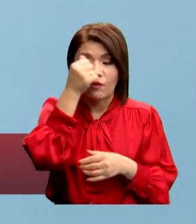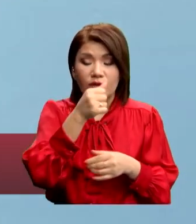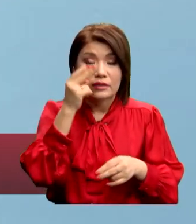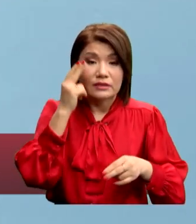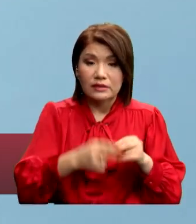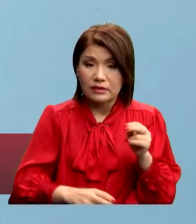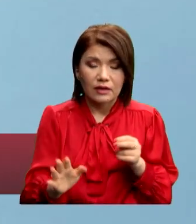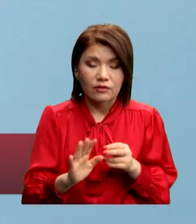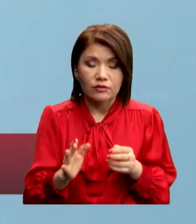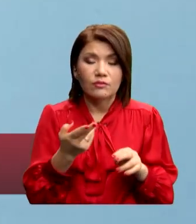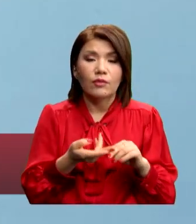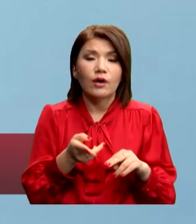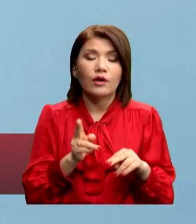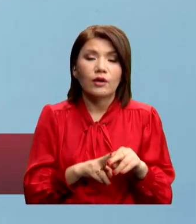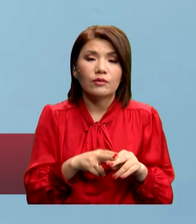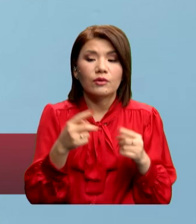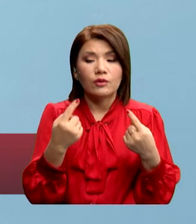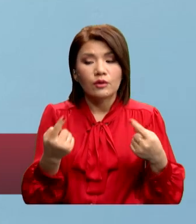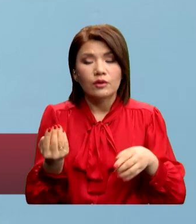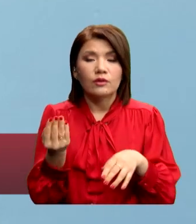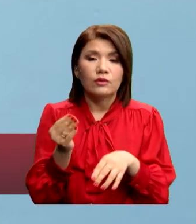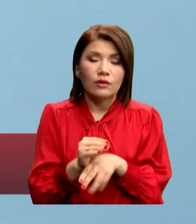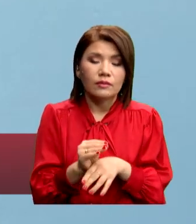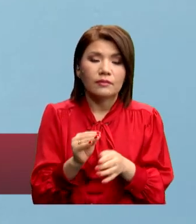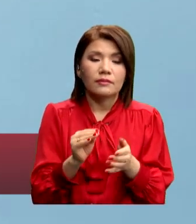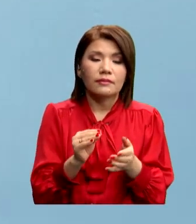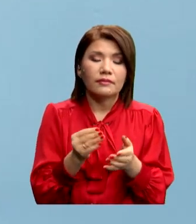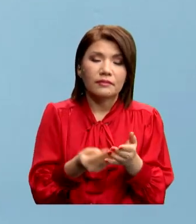жыл аяқталмағаннан кейін басқа да қосымша әлеуметтік